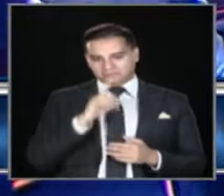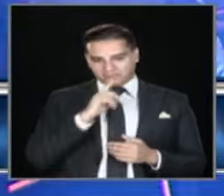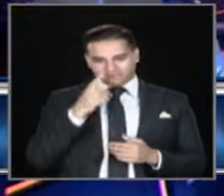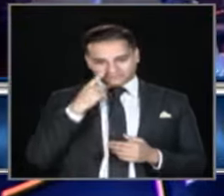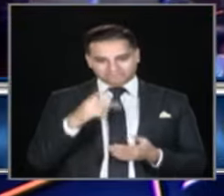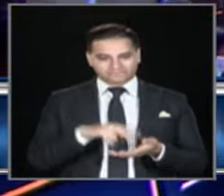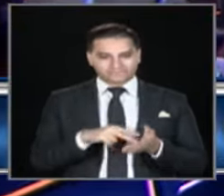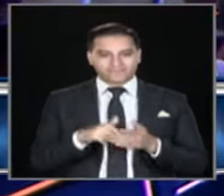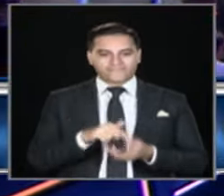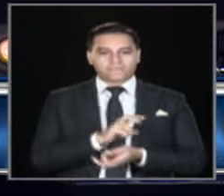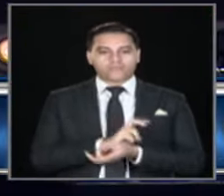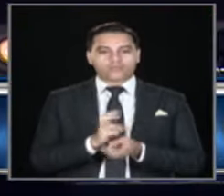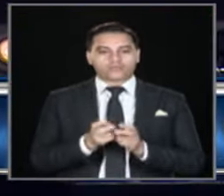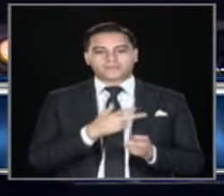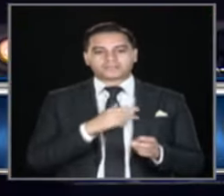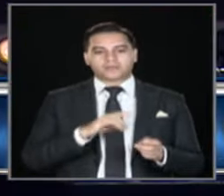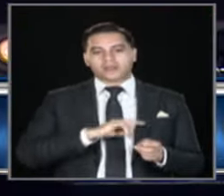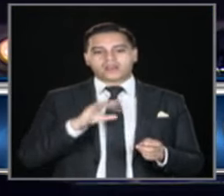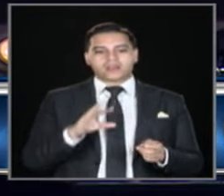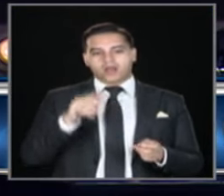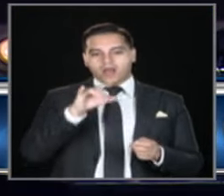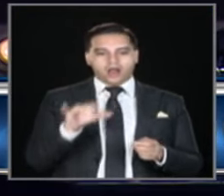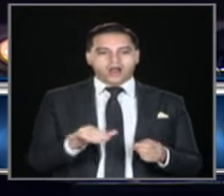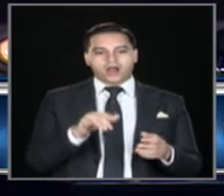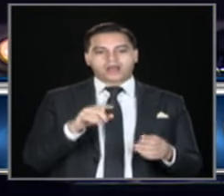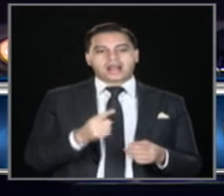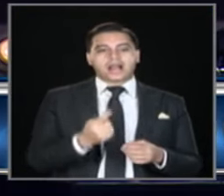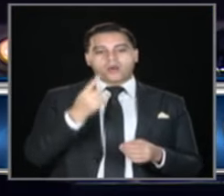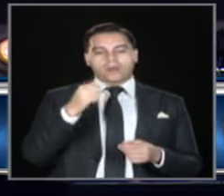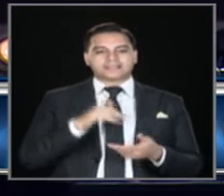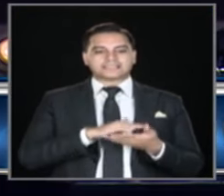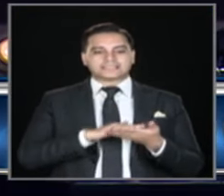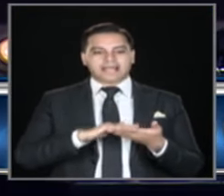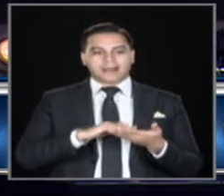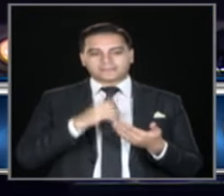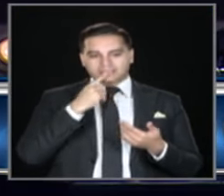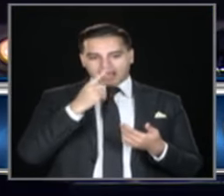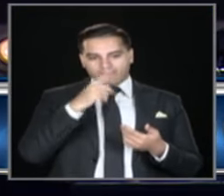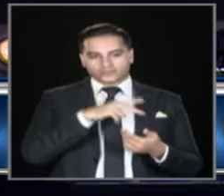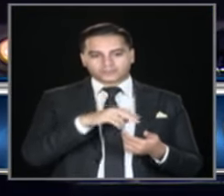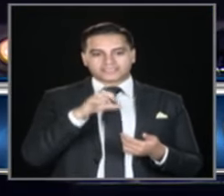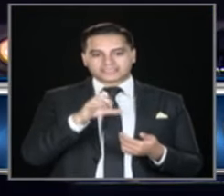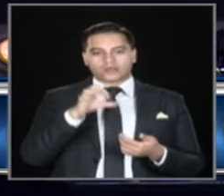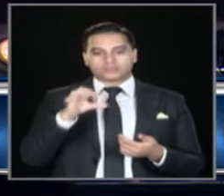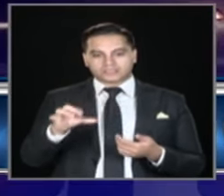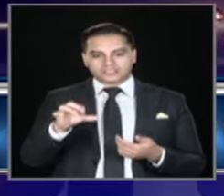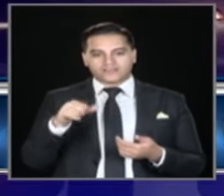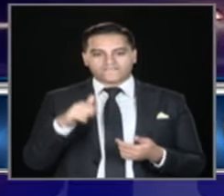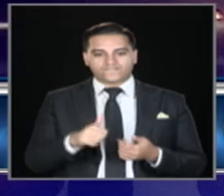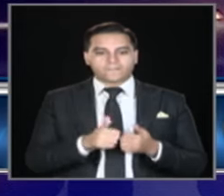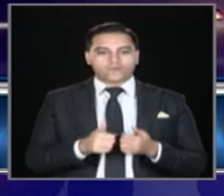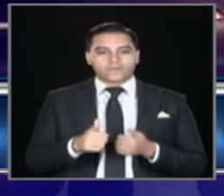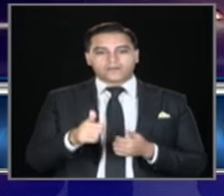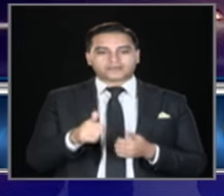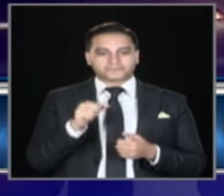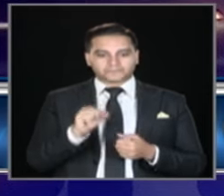الثالث معلومات عامه عقد مؤتمر لهاي الاول للسلام عام 1899